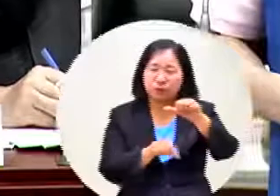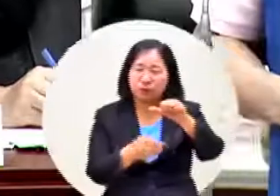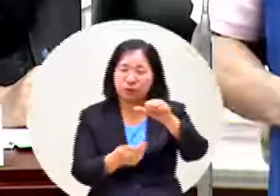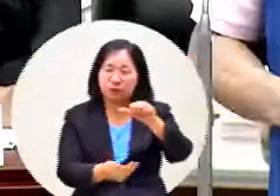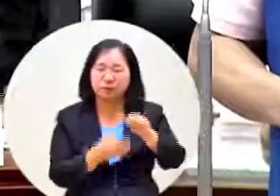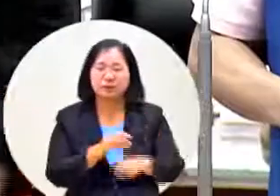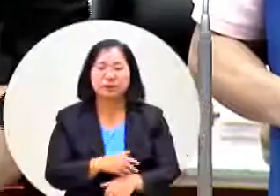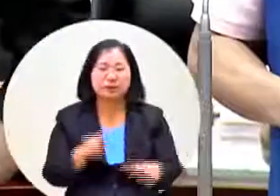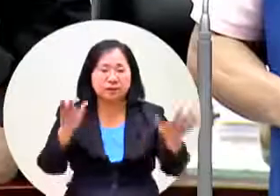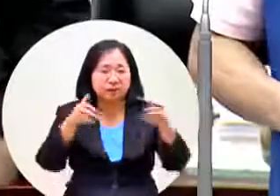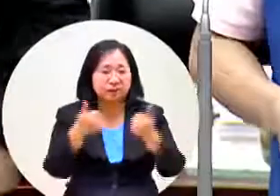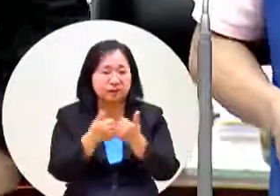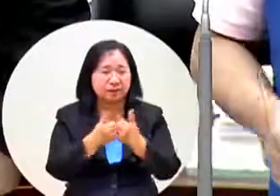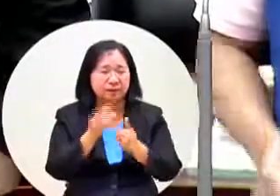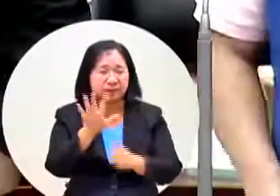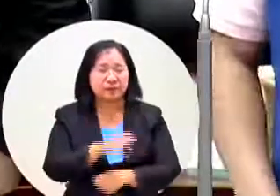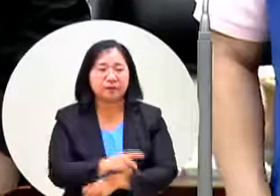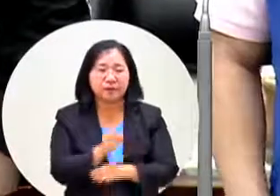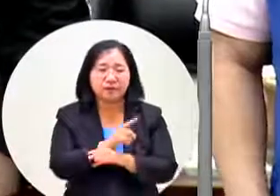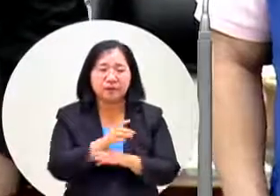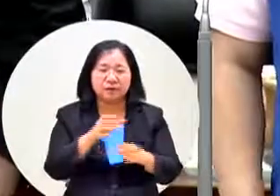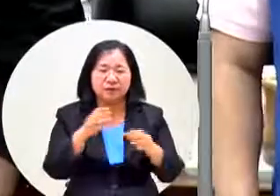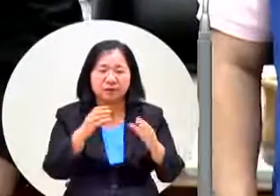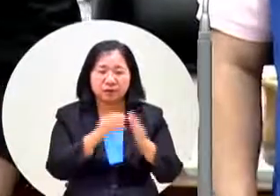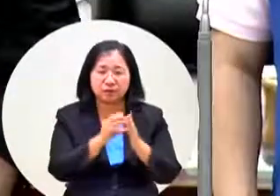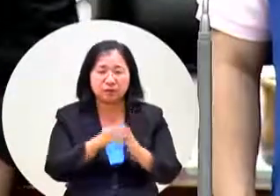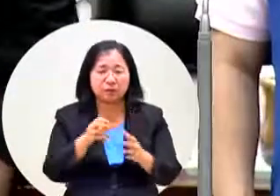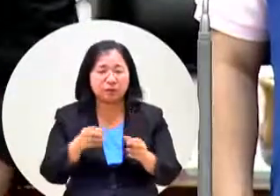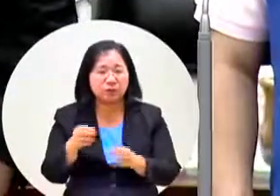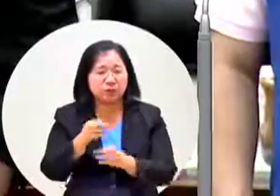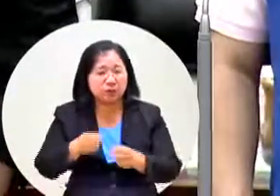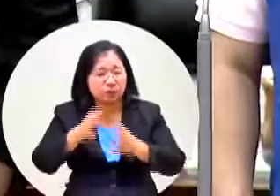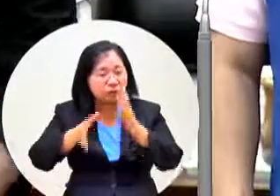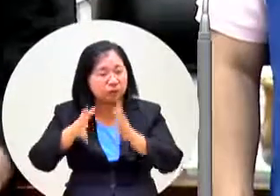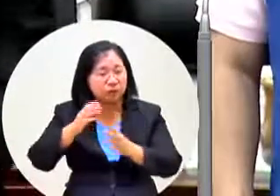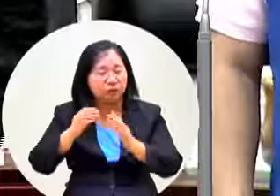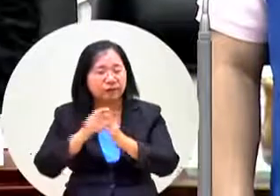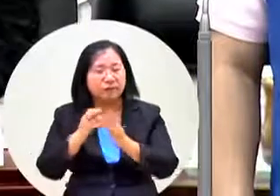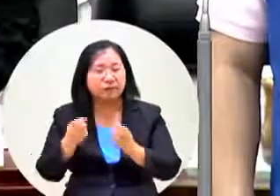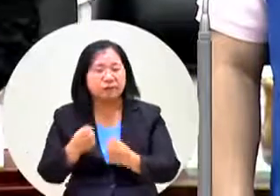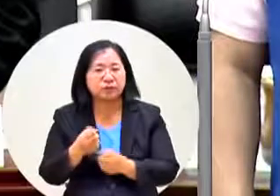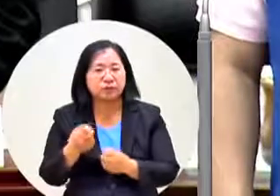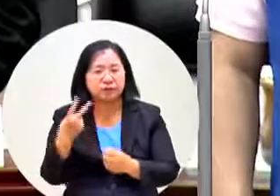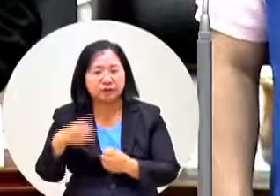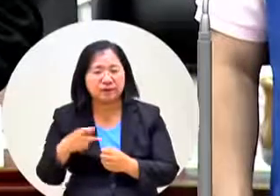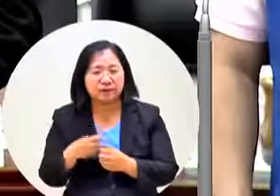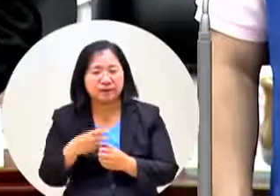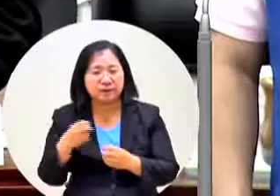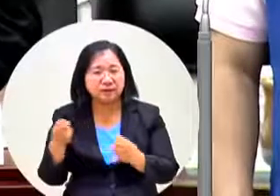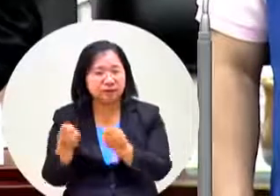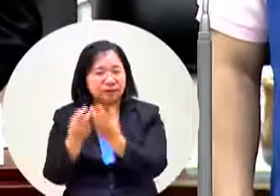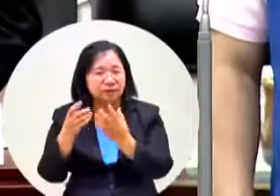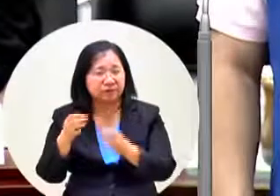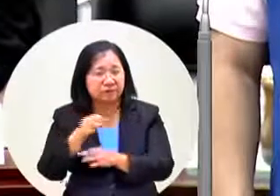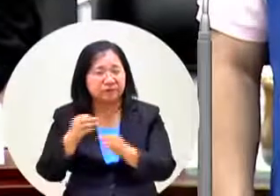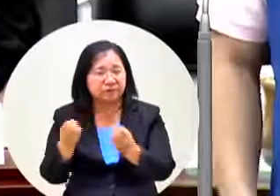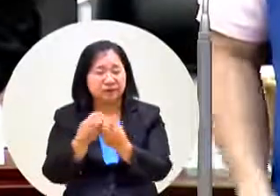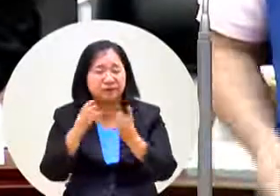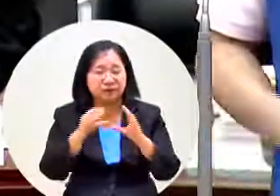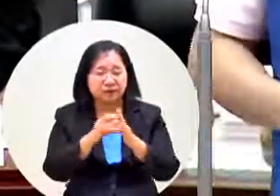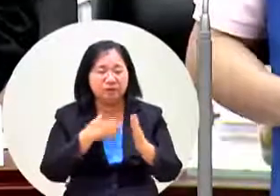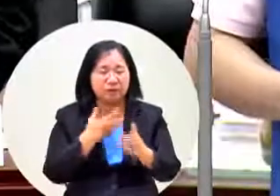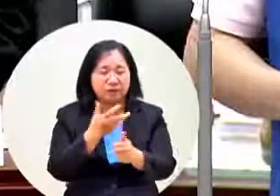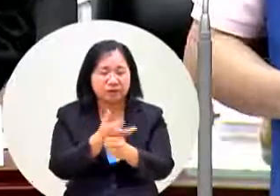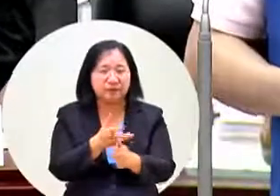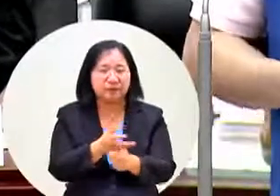吼，来，局长， 谢谢主席，谢谢黄议员的对核发园区的关心哈。那